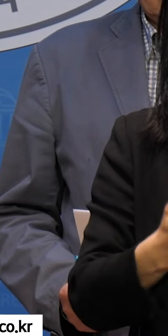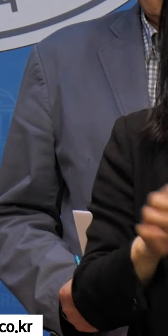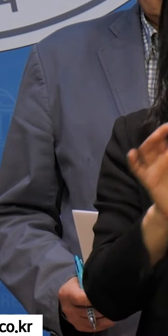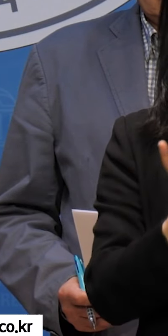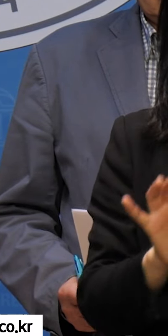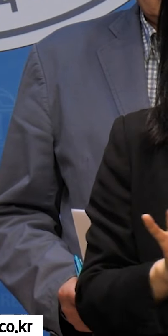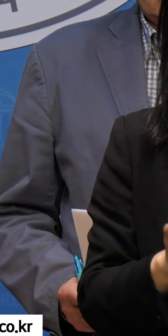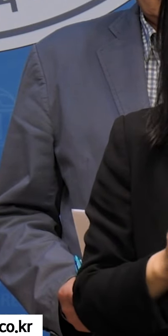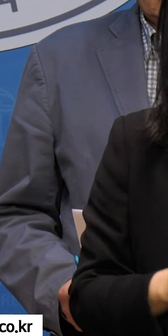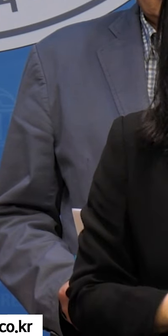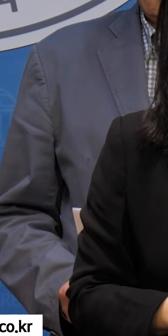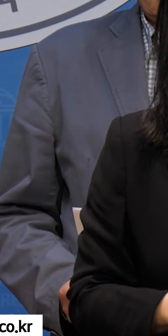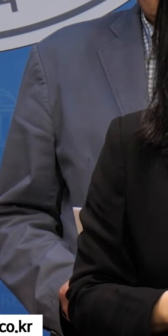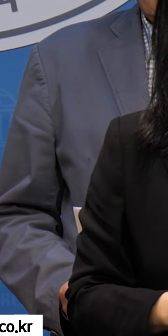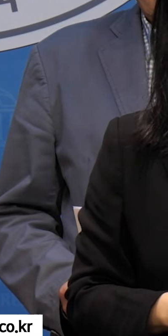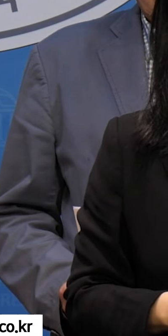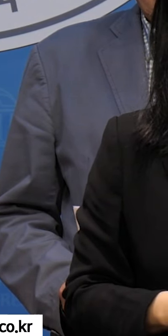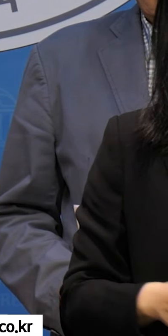68.686%,